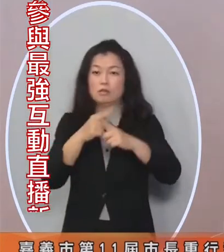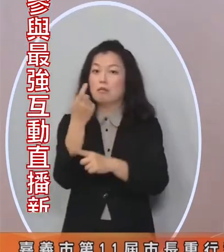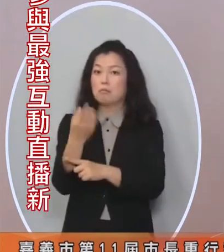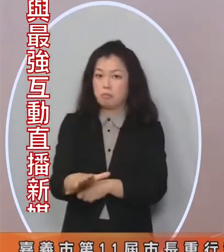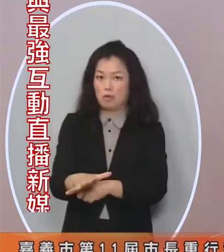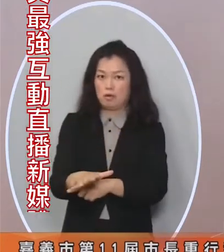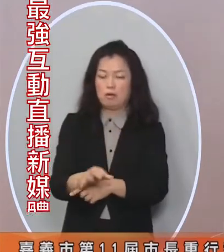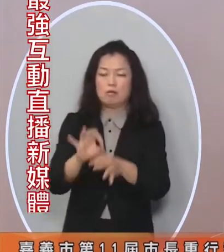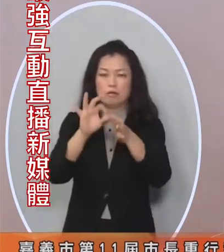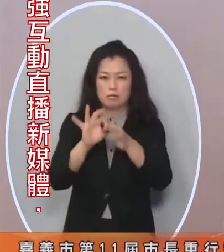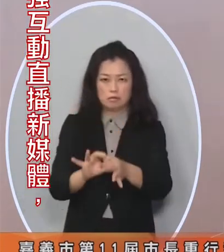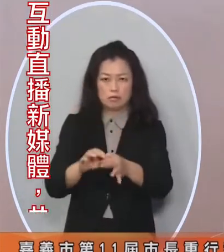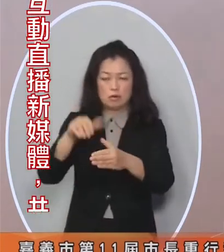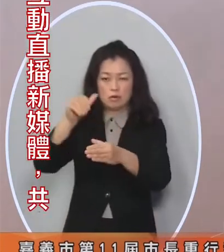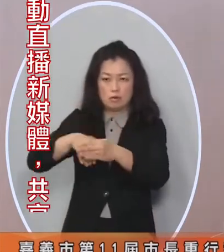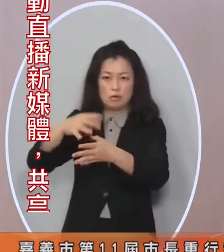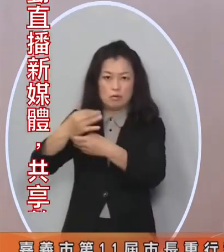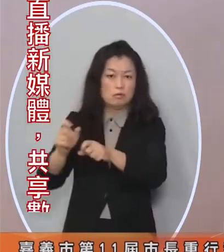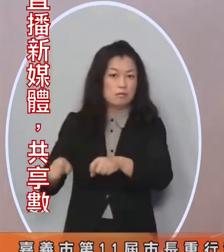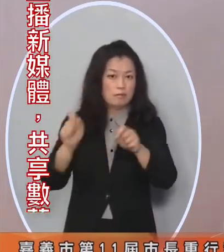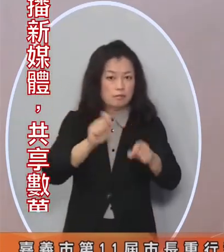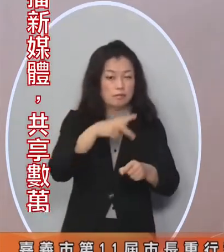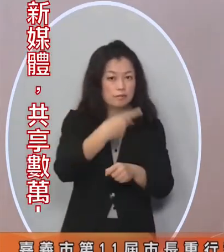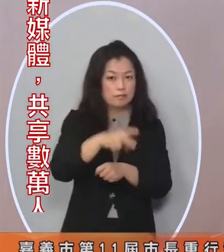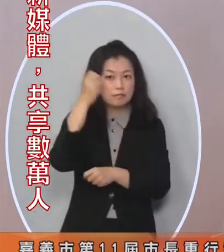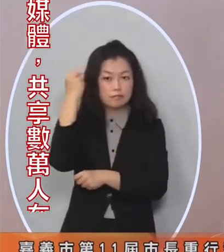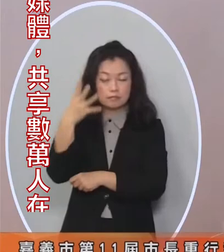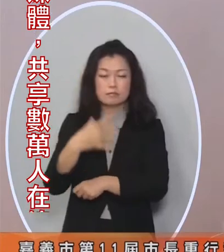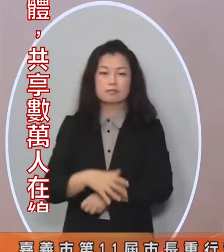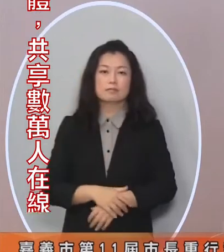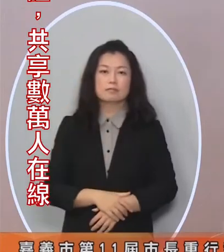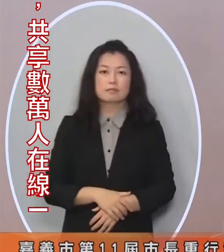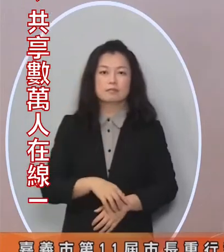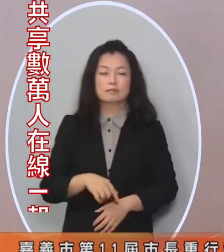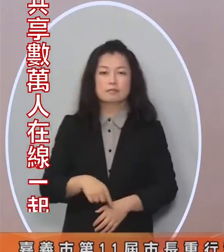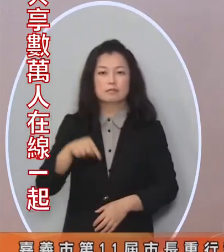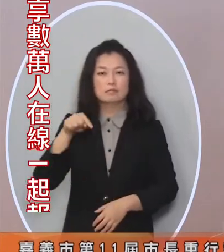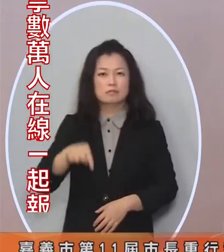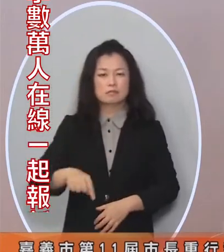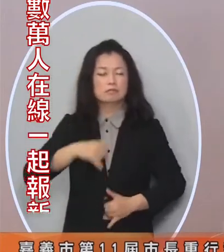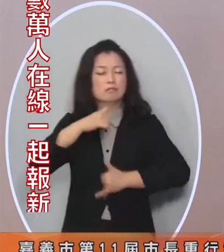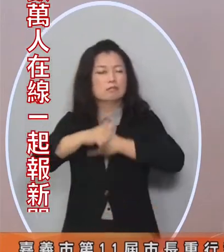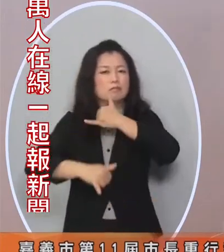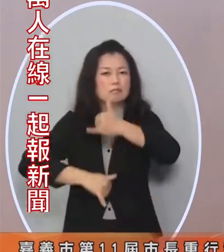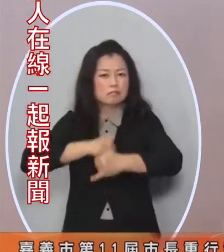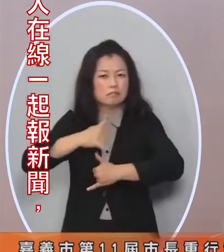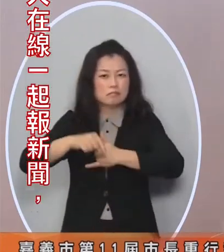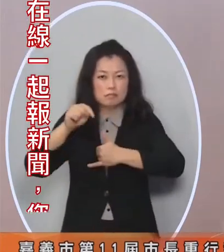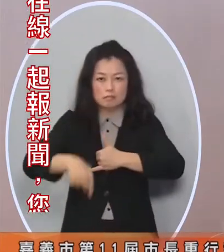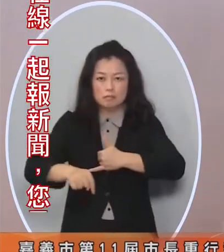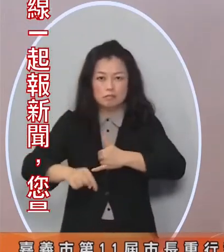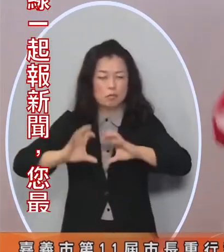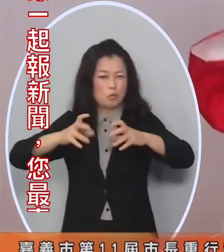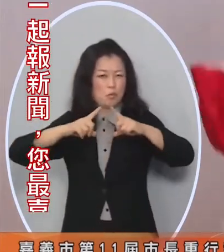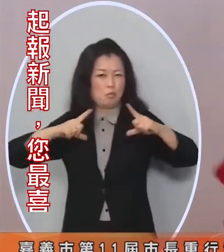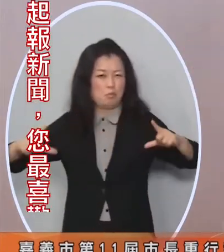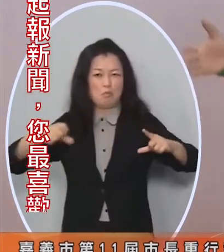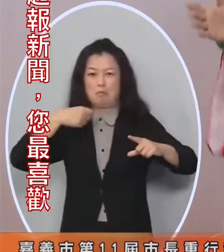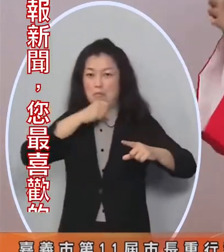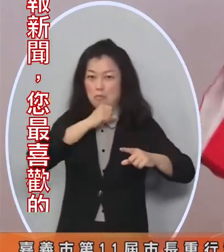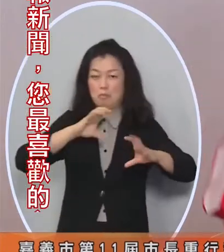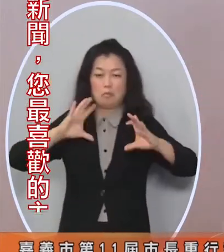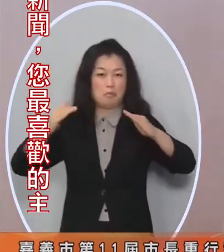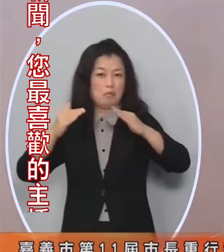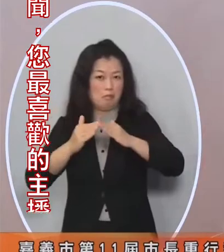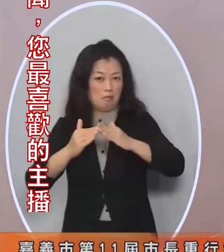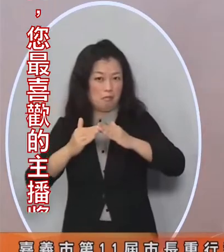彰显一个民主法治非常伟大的一个真理啊！我们生活在一个伟大的时代，伟大的国家，伟大的台湾。伟大